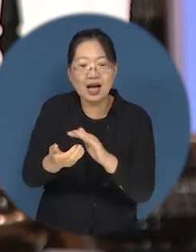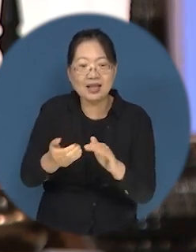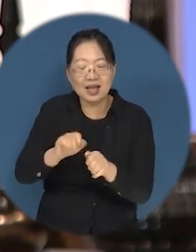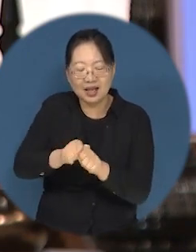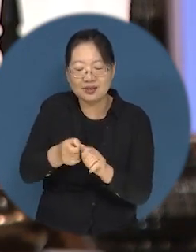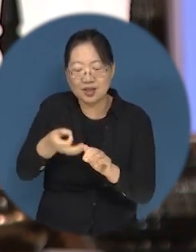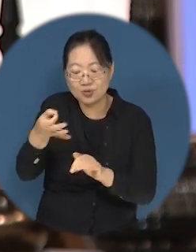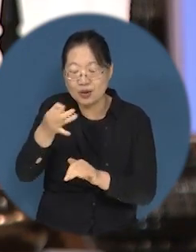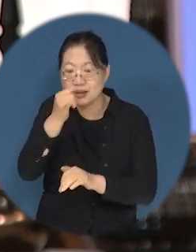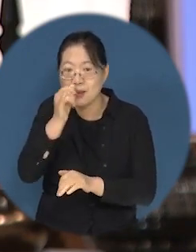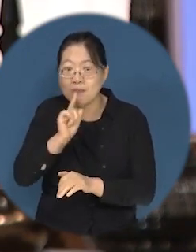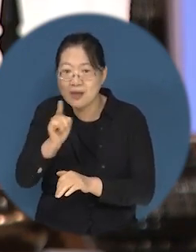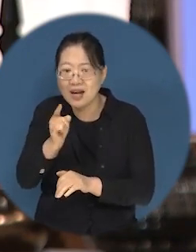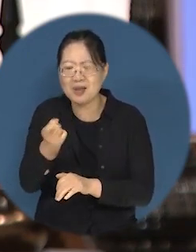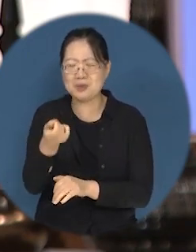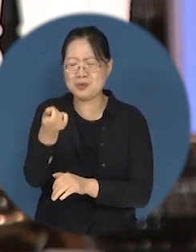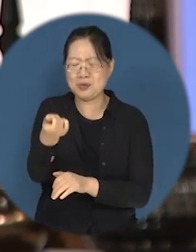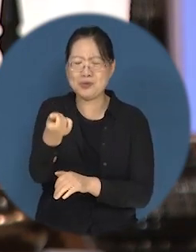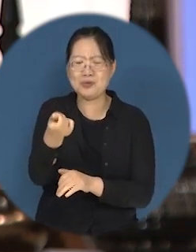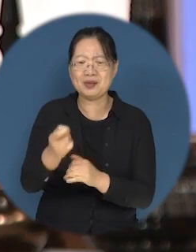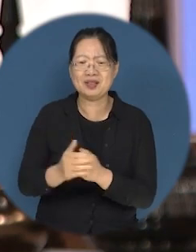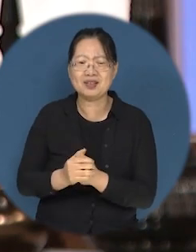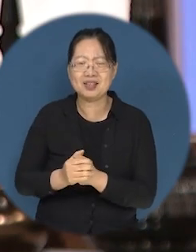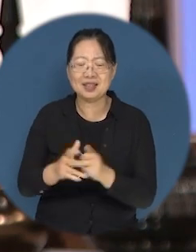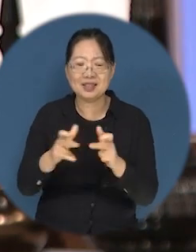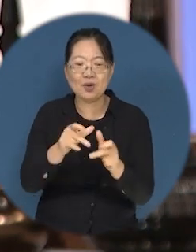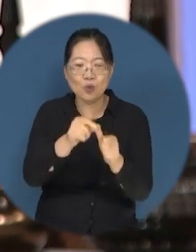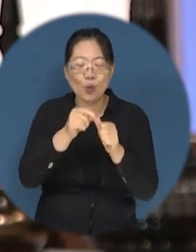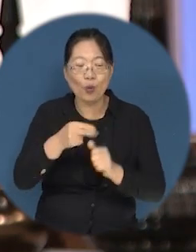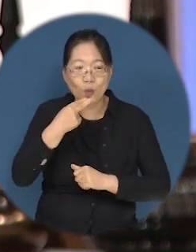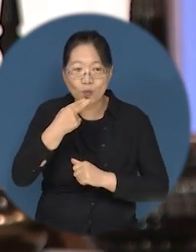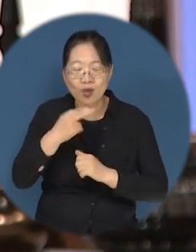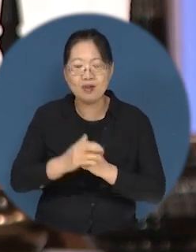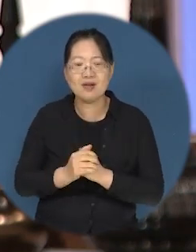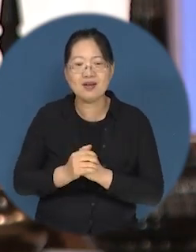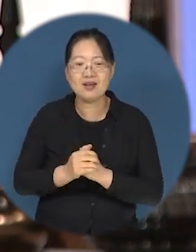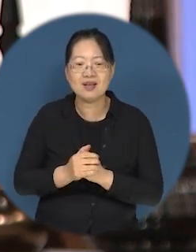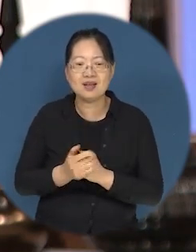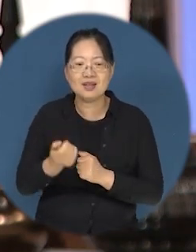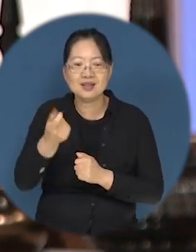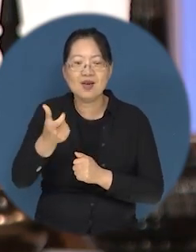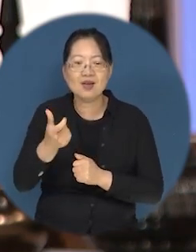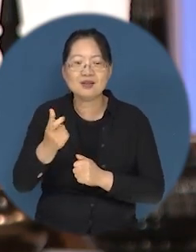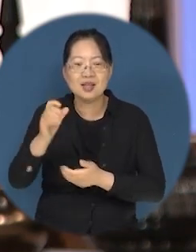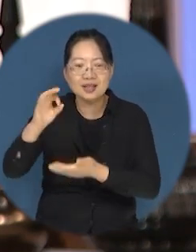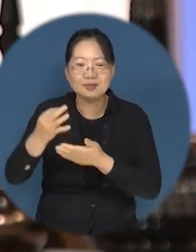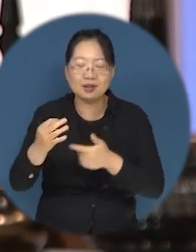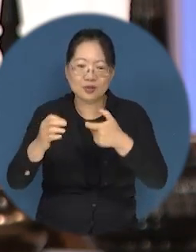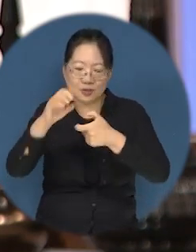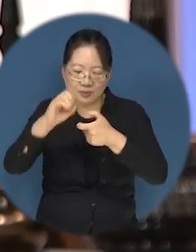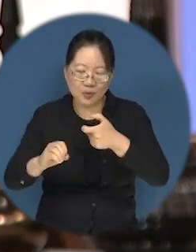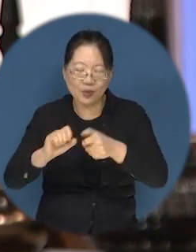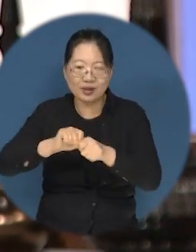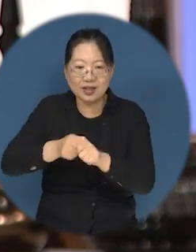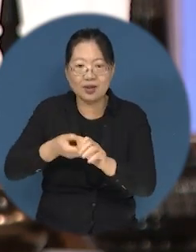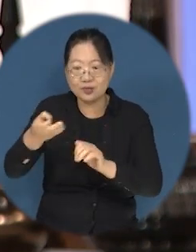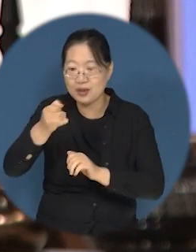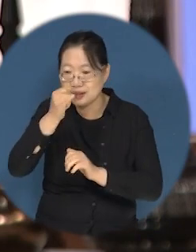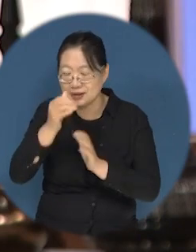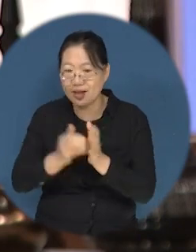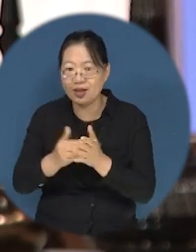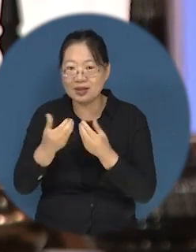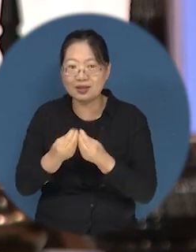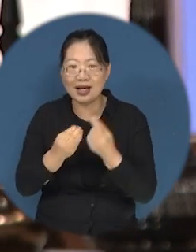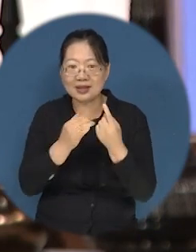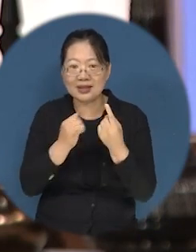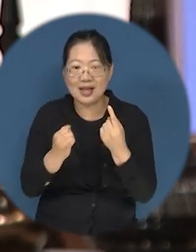과태료를 낸다 그랬지 않습니까? 굉장히 적습니다. 그러니까 장애인 고용을 안 하면 최저임금의 60%를 과태료를 내게 돼 있어요. 그러면 예를